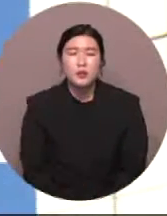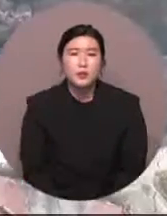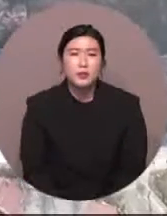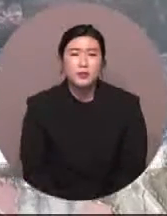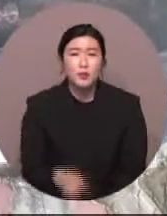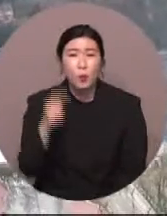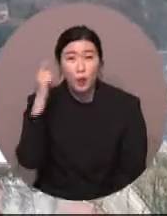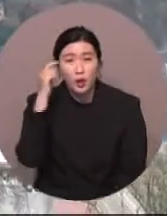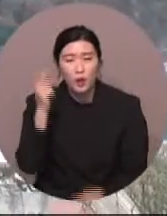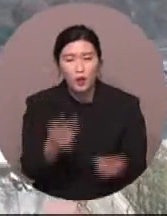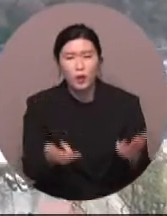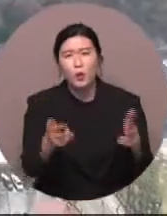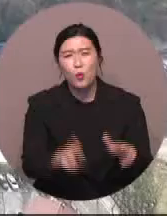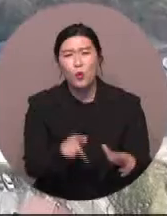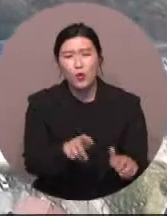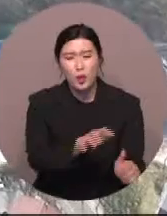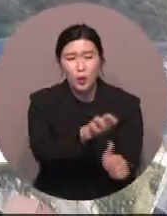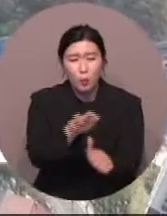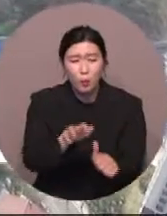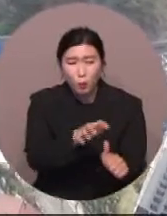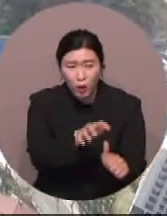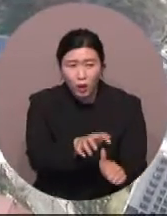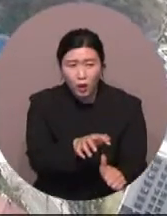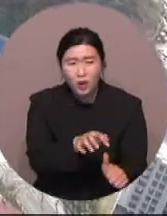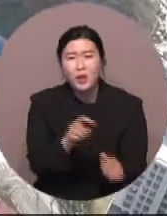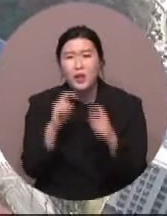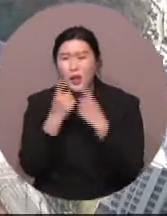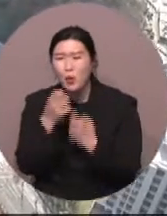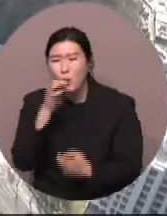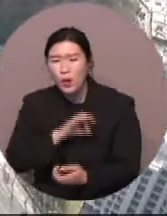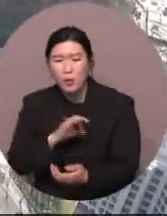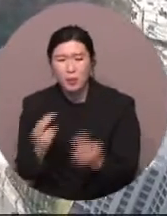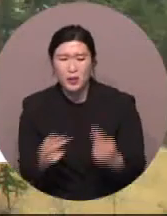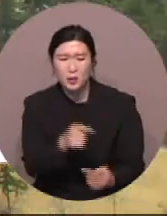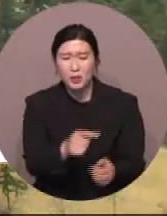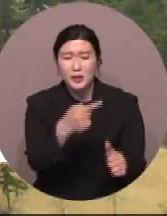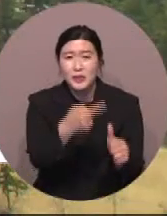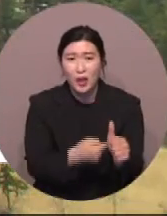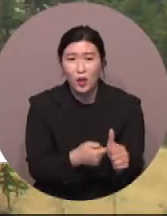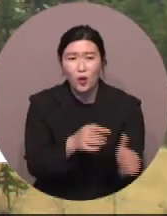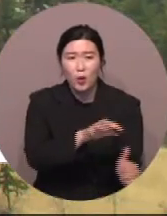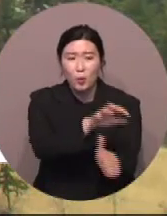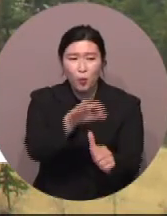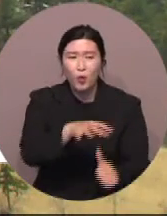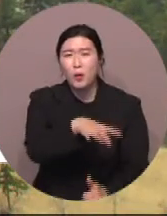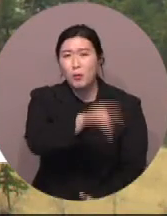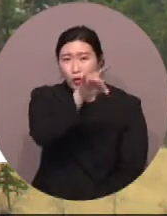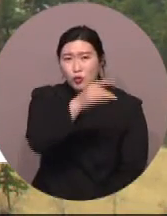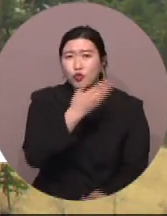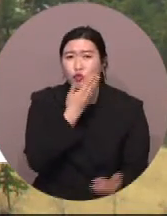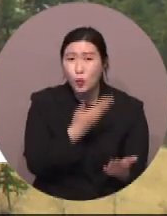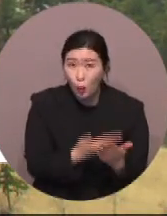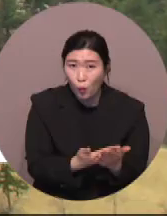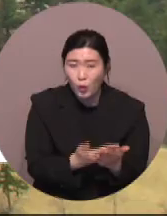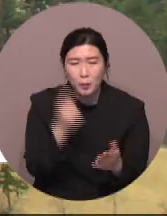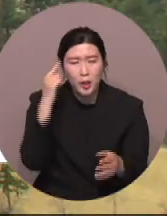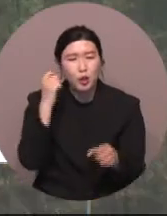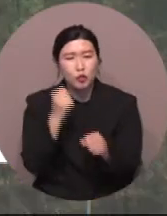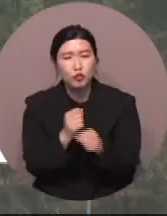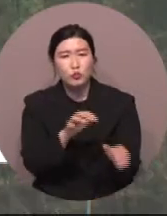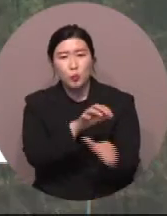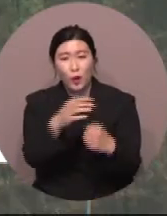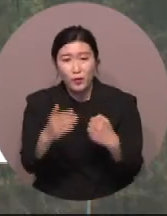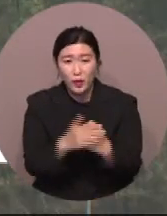이는 공원을 온전히 보존하는 02 기사 입보다 큰 만큼 자연 획 환경 훼손과 연구기간 보안 등을 이유로